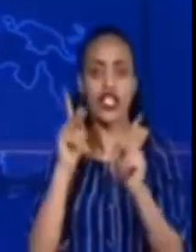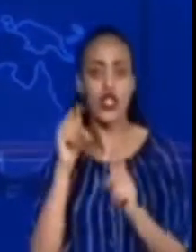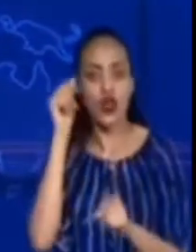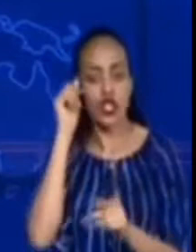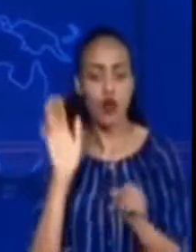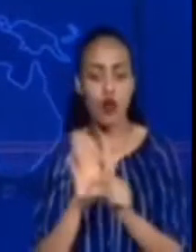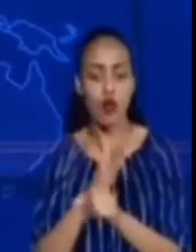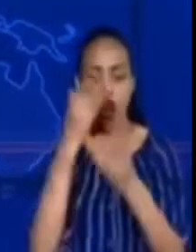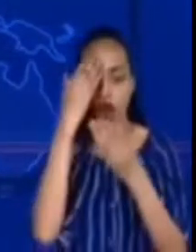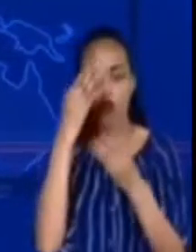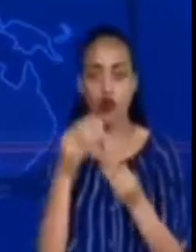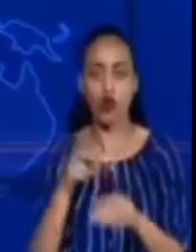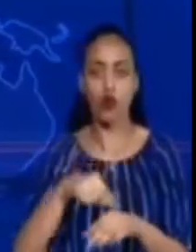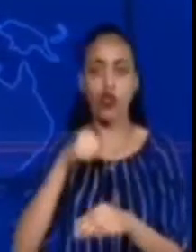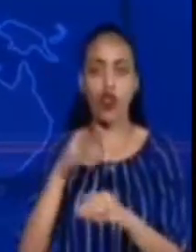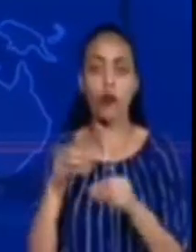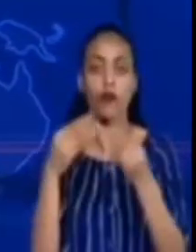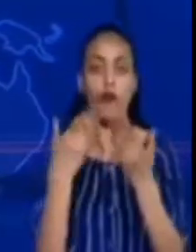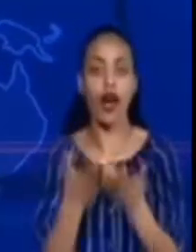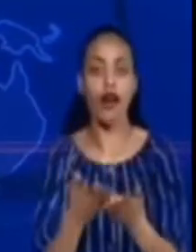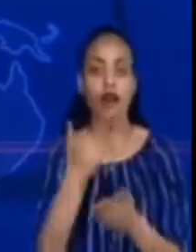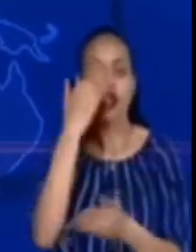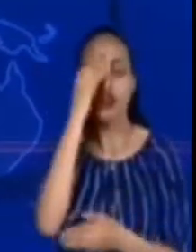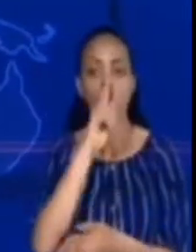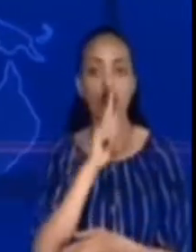ሀገራት ከተለያዩ ነገዶች ጋር